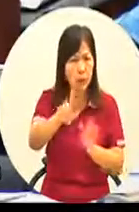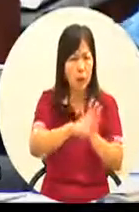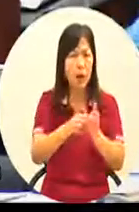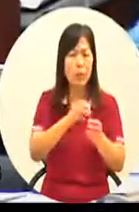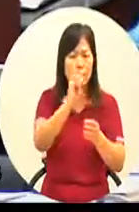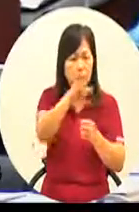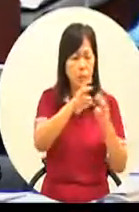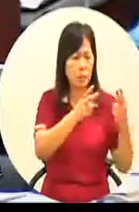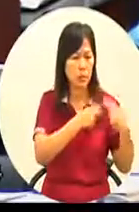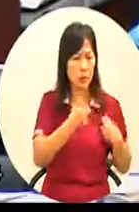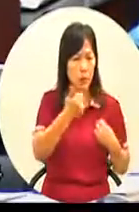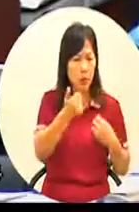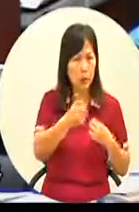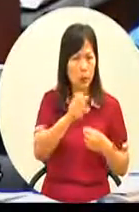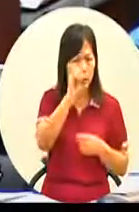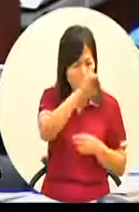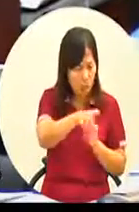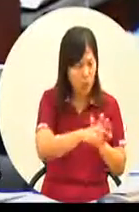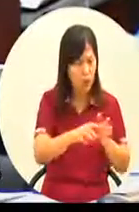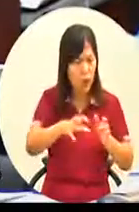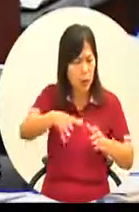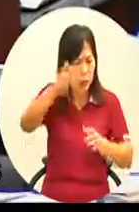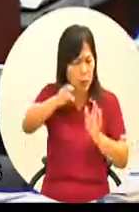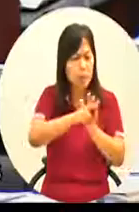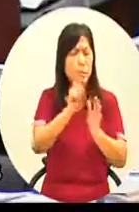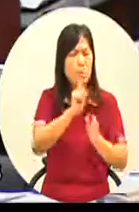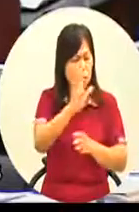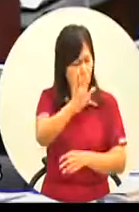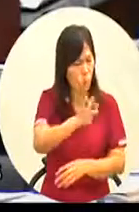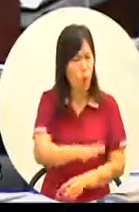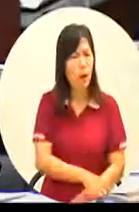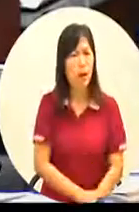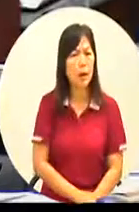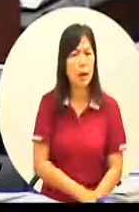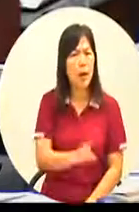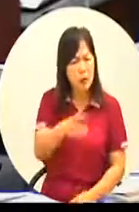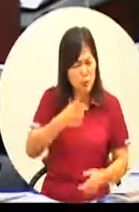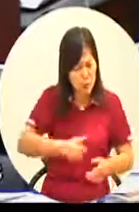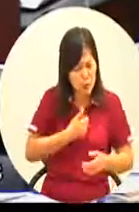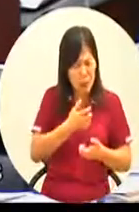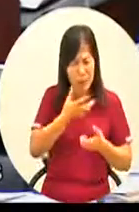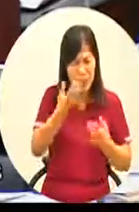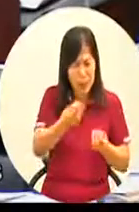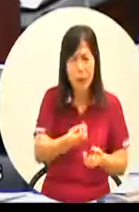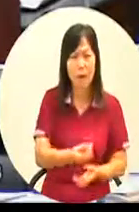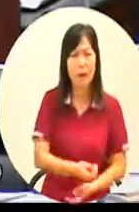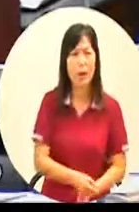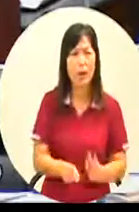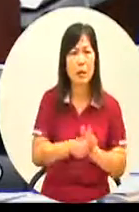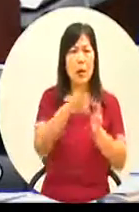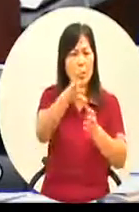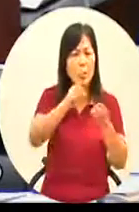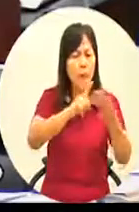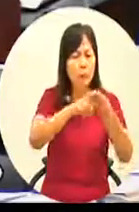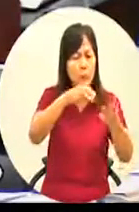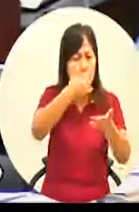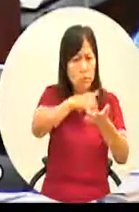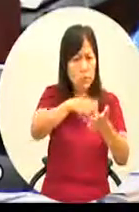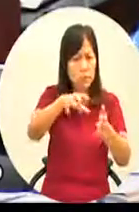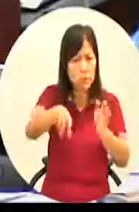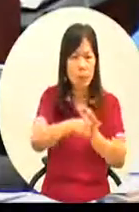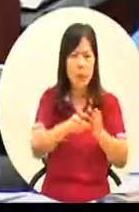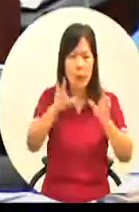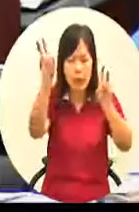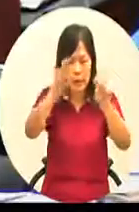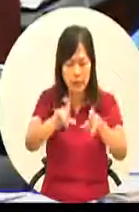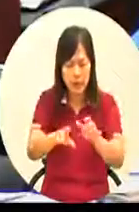进，王这个区长，你莫我别讲话，人基山都报，我确定没有报啦，因为问谁、问主计处，电脑资料都没